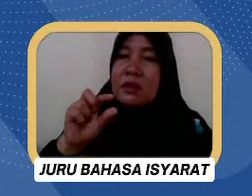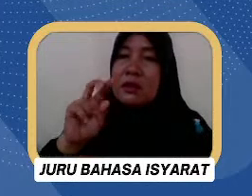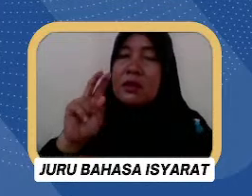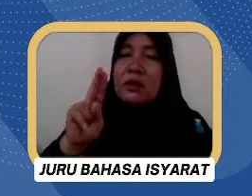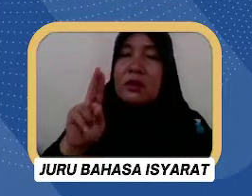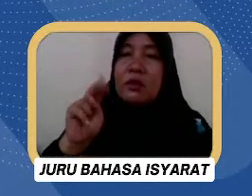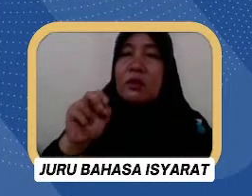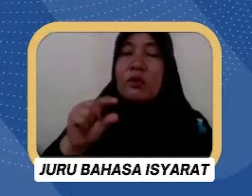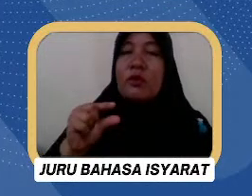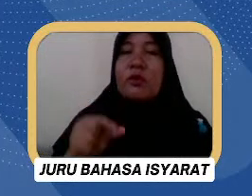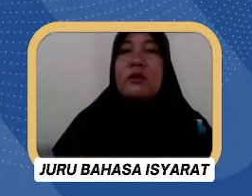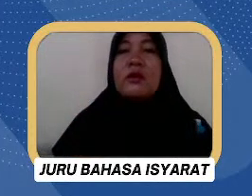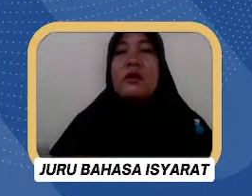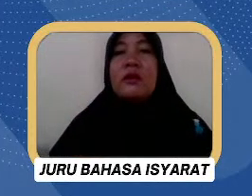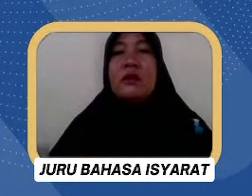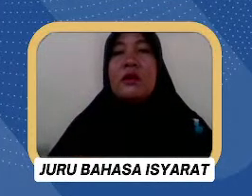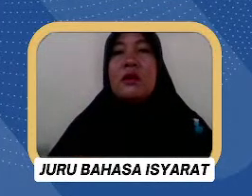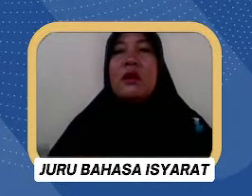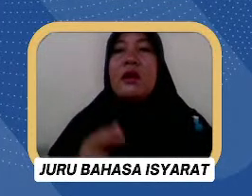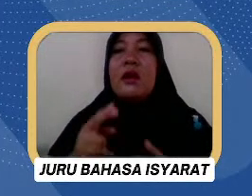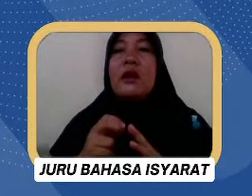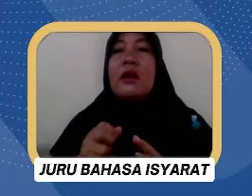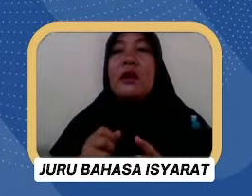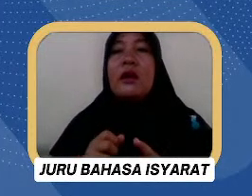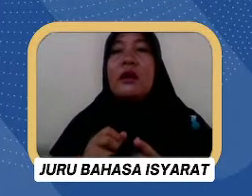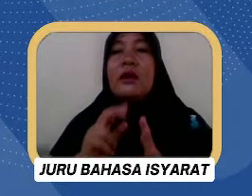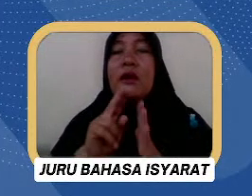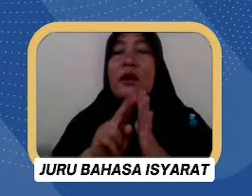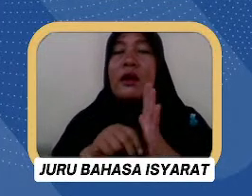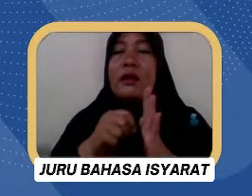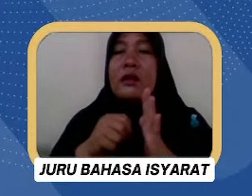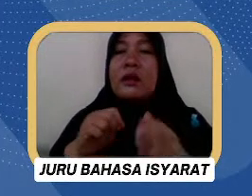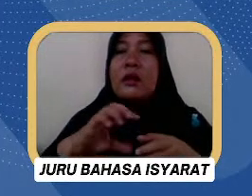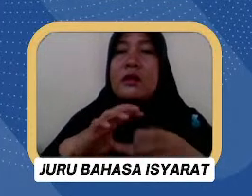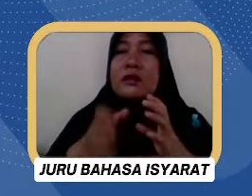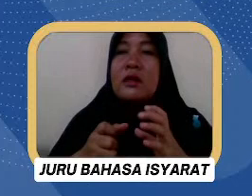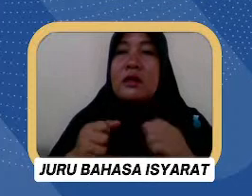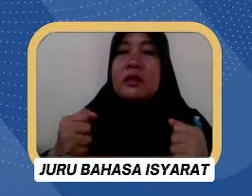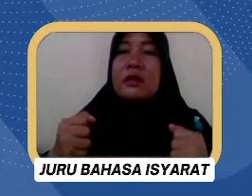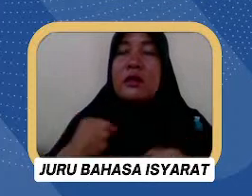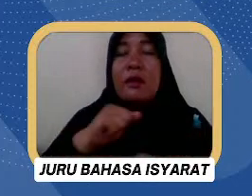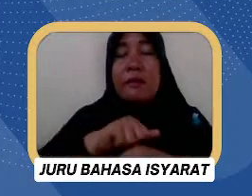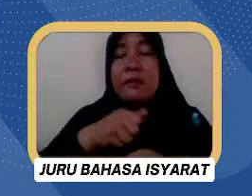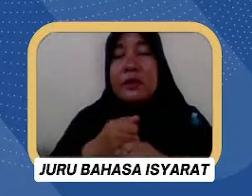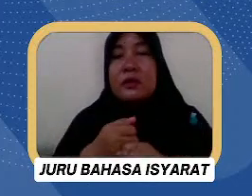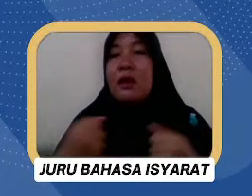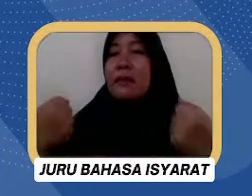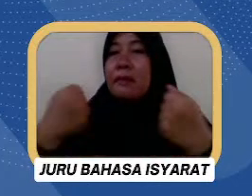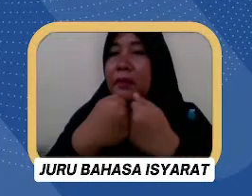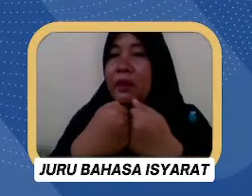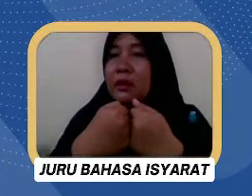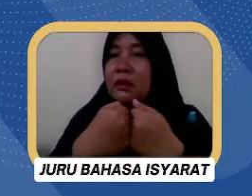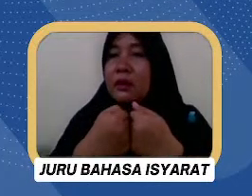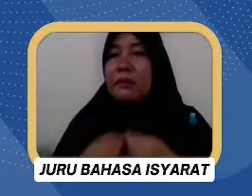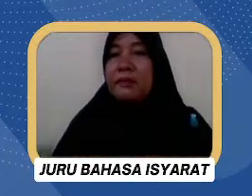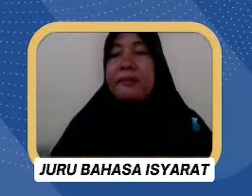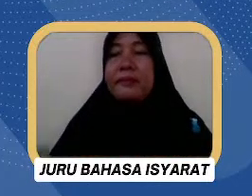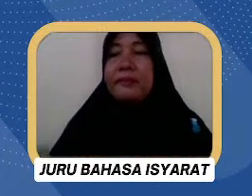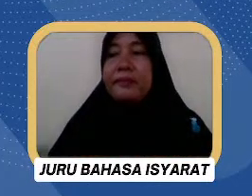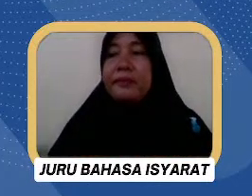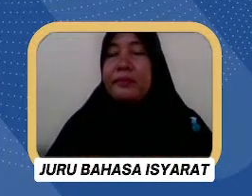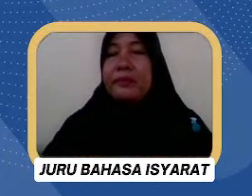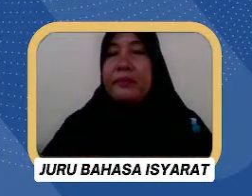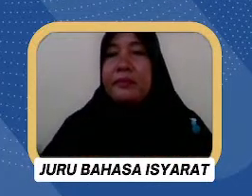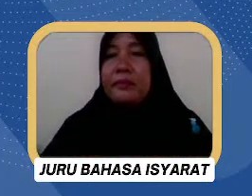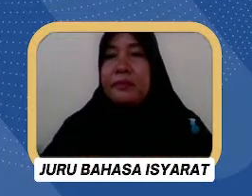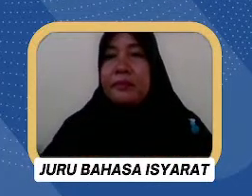secara argumen di dunia digital, bahkan mungkin bisa secara fisik. Maka dalam kesempatan ini kami tekankan